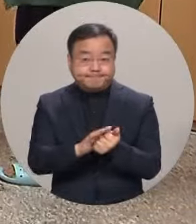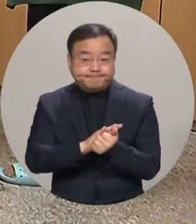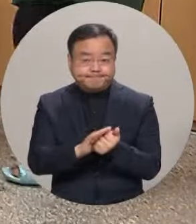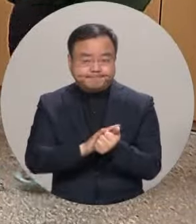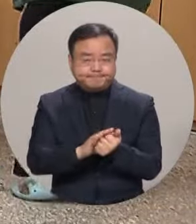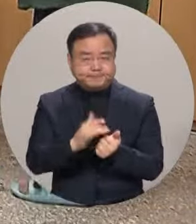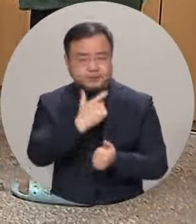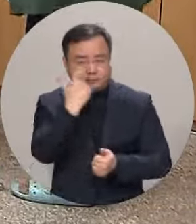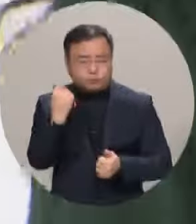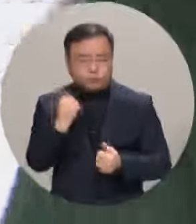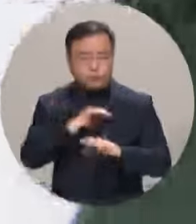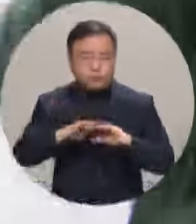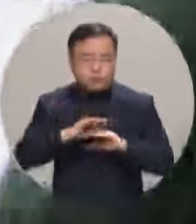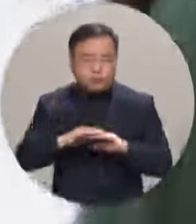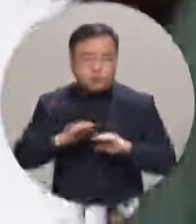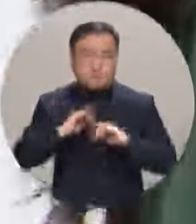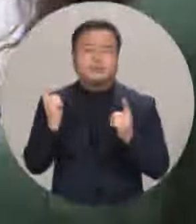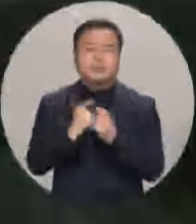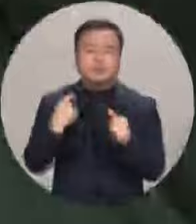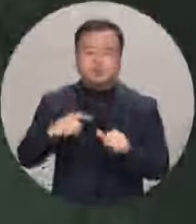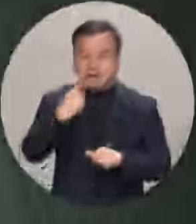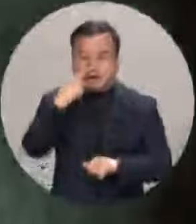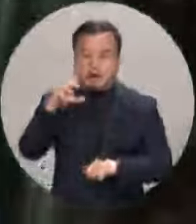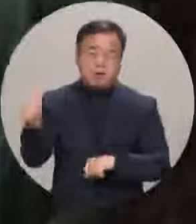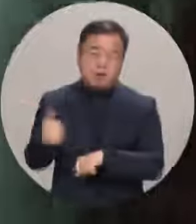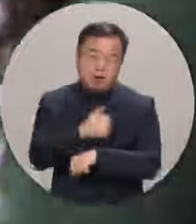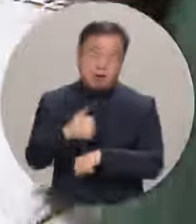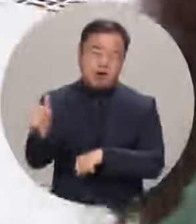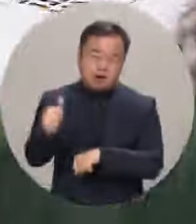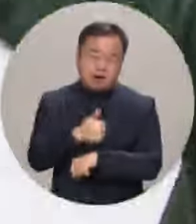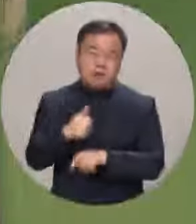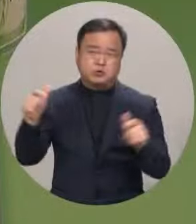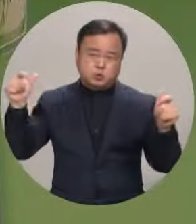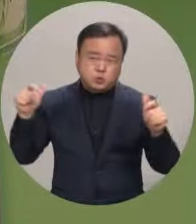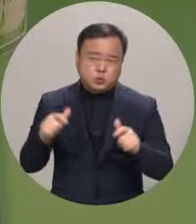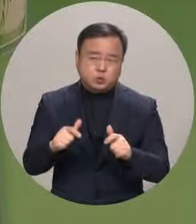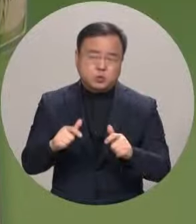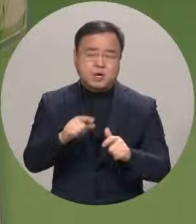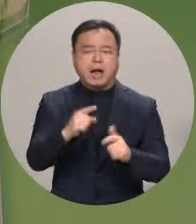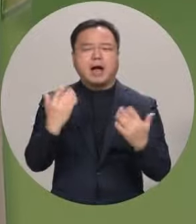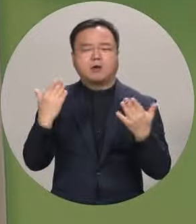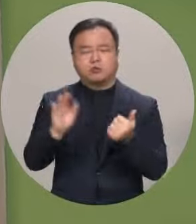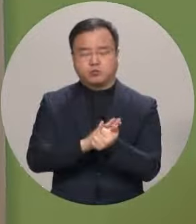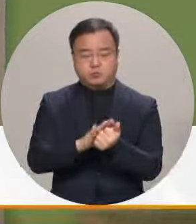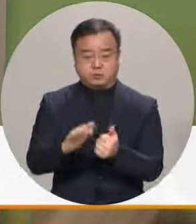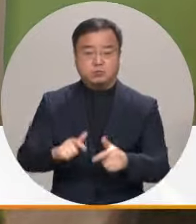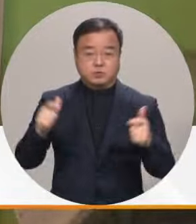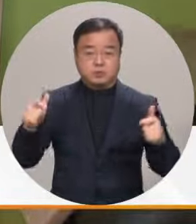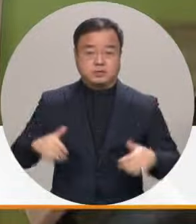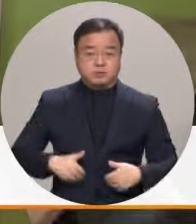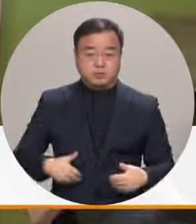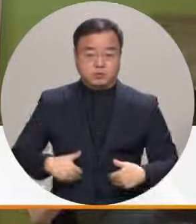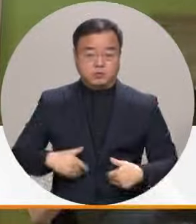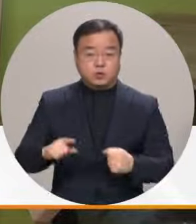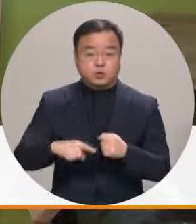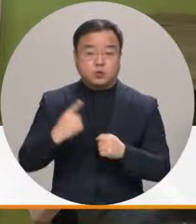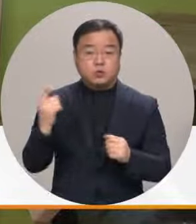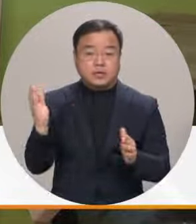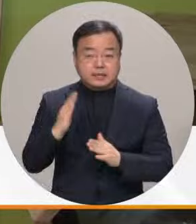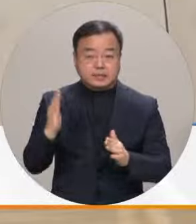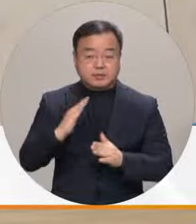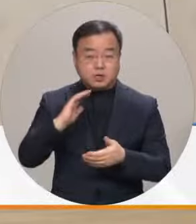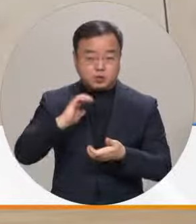줄이려면 학교의 역할을 확대할 수밖에 없다는 겁니다 이에 따라 1학년 학생들은 정규 수업이